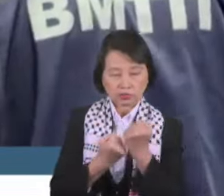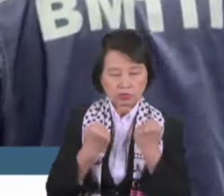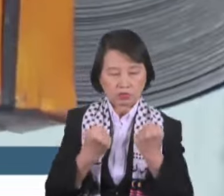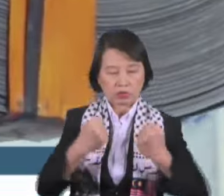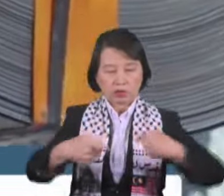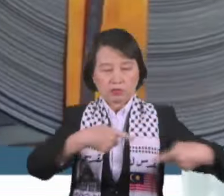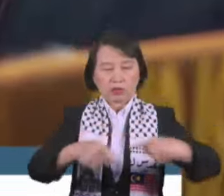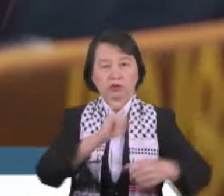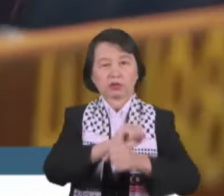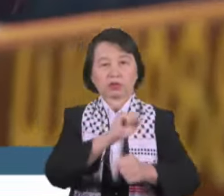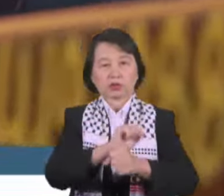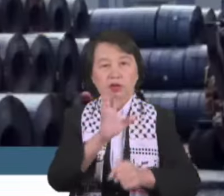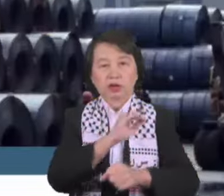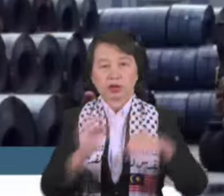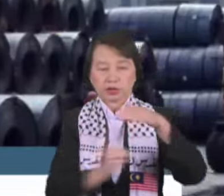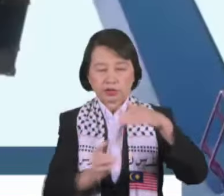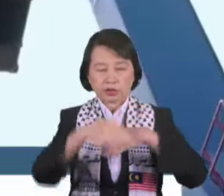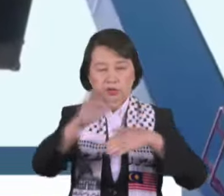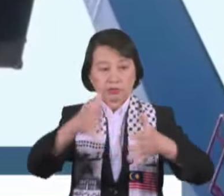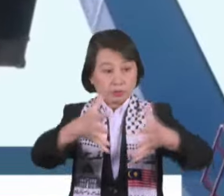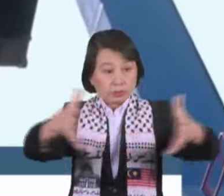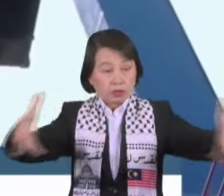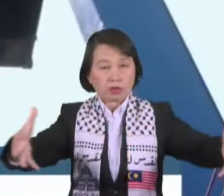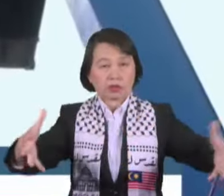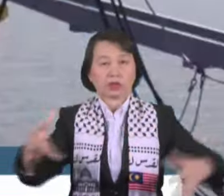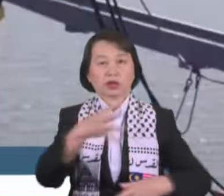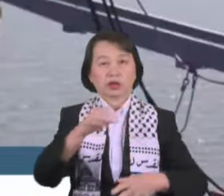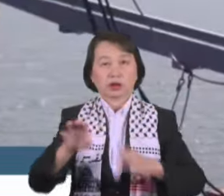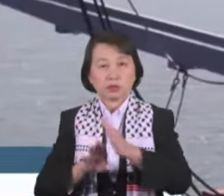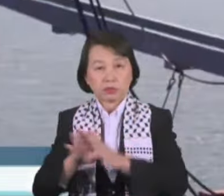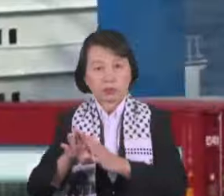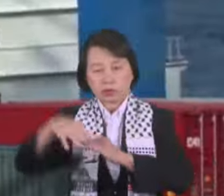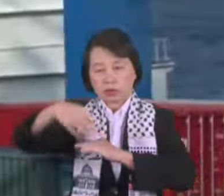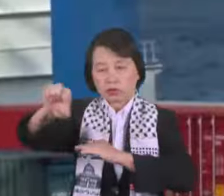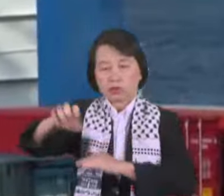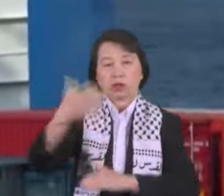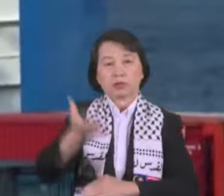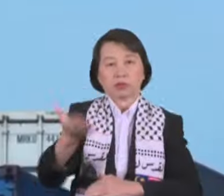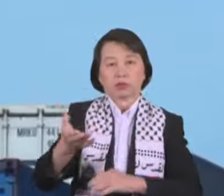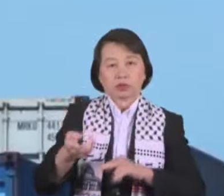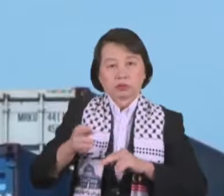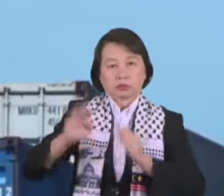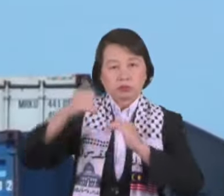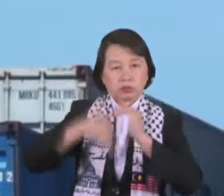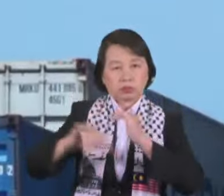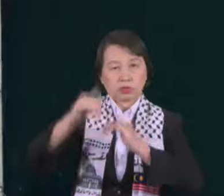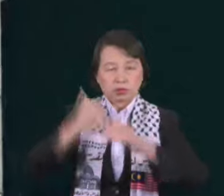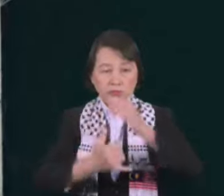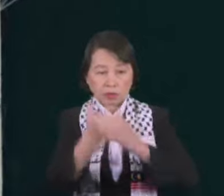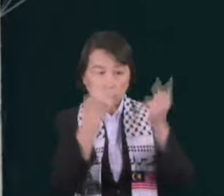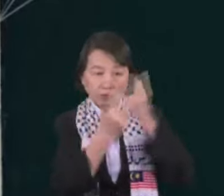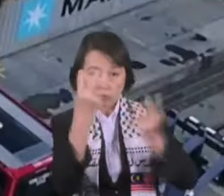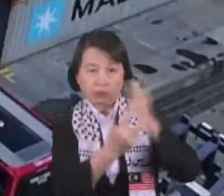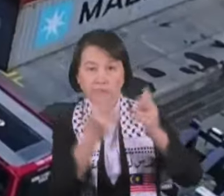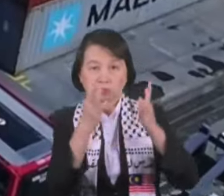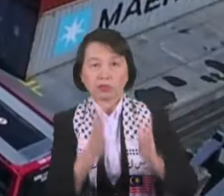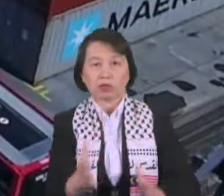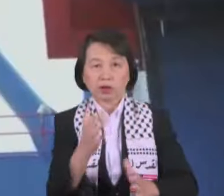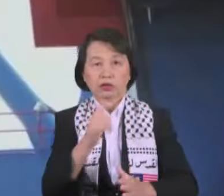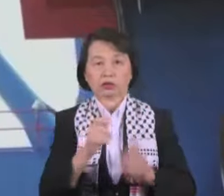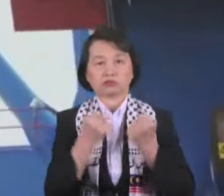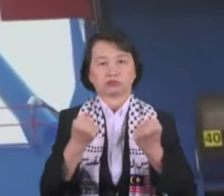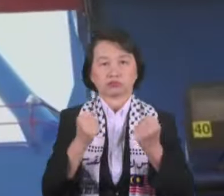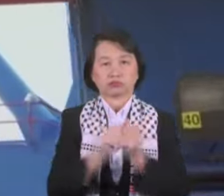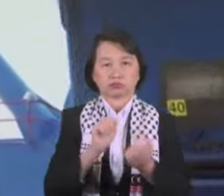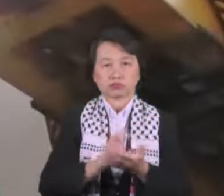pengukuhan pasaran kerja dan dasar lebih luas. Selain itu, pertumbuhan ekspor barangan, peningkatan kemasukan pelancong serta perkembangan kukuh